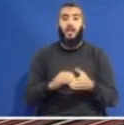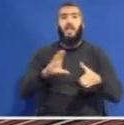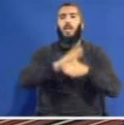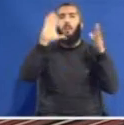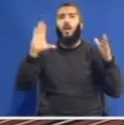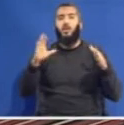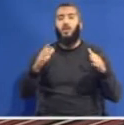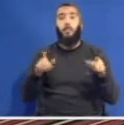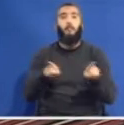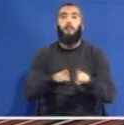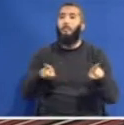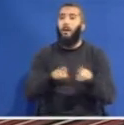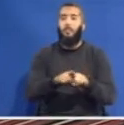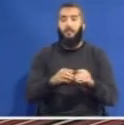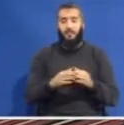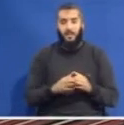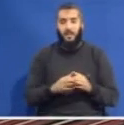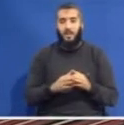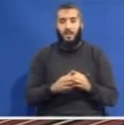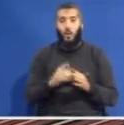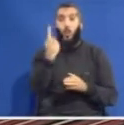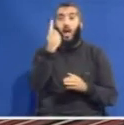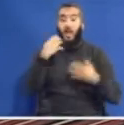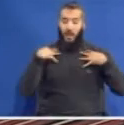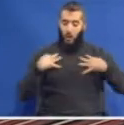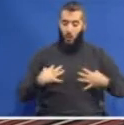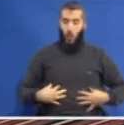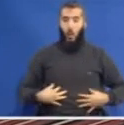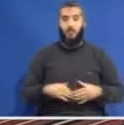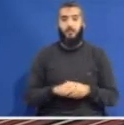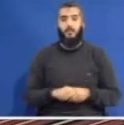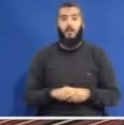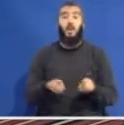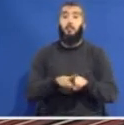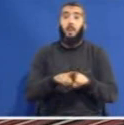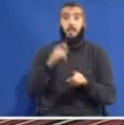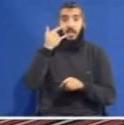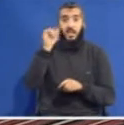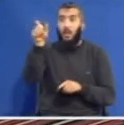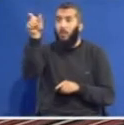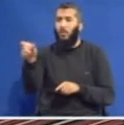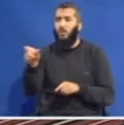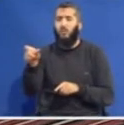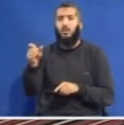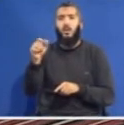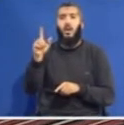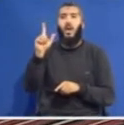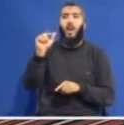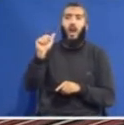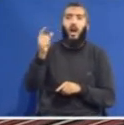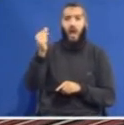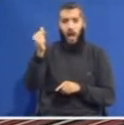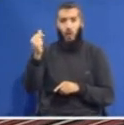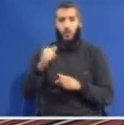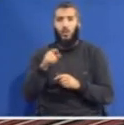هذا الإنفاق، معناها ويؤثرون على أنفسهم. هذا هو الذي أثنى الله تعالى به على الأنصار،